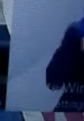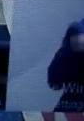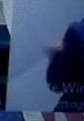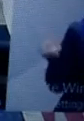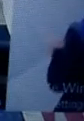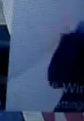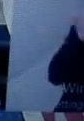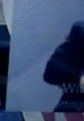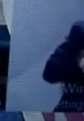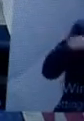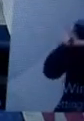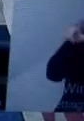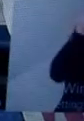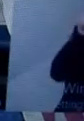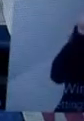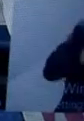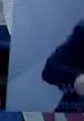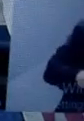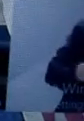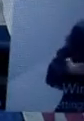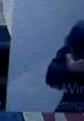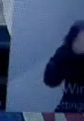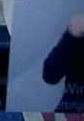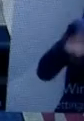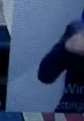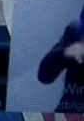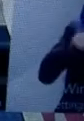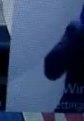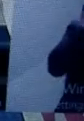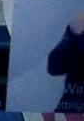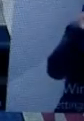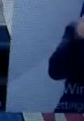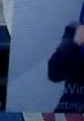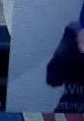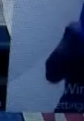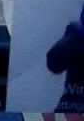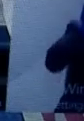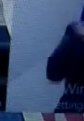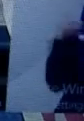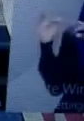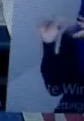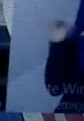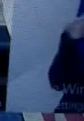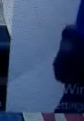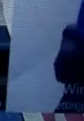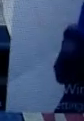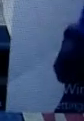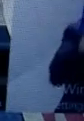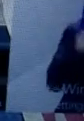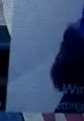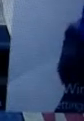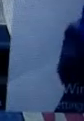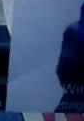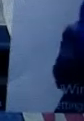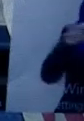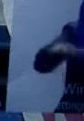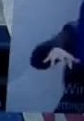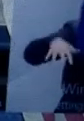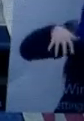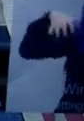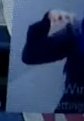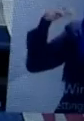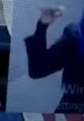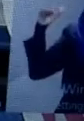ialah pertandingan sukan atau permainan yang melibatkan perhimpunan penyokong atau penonton yang